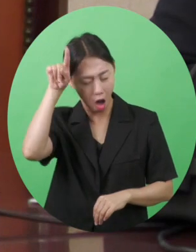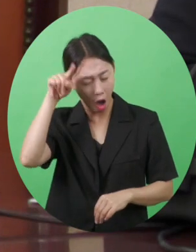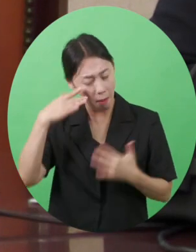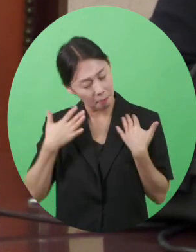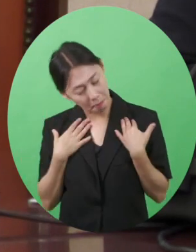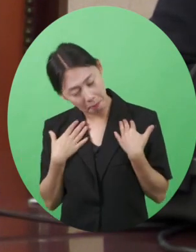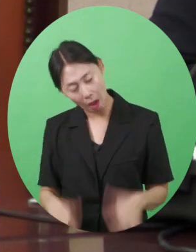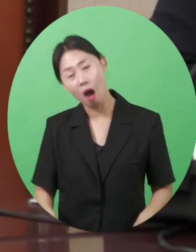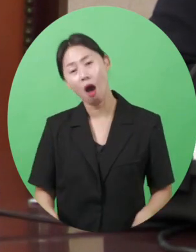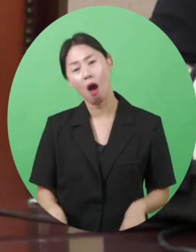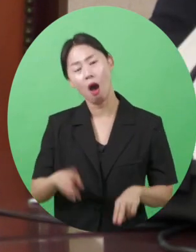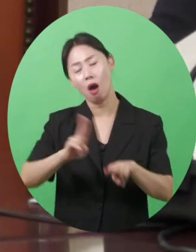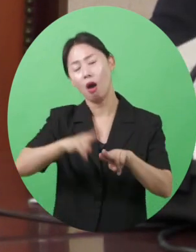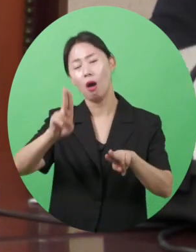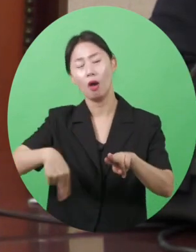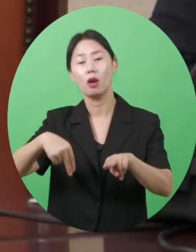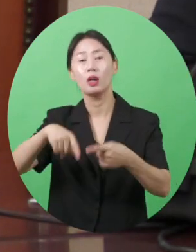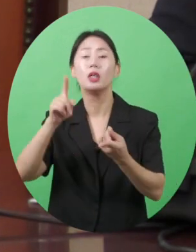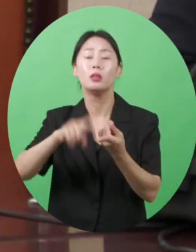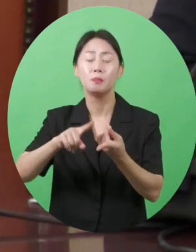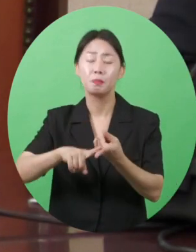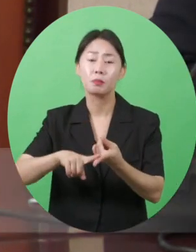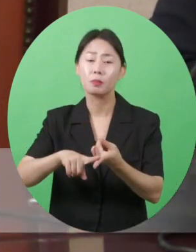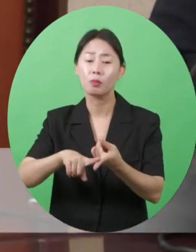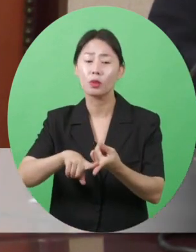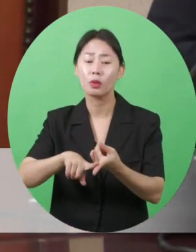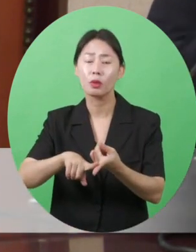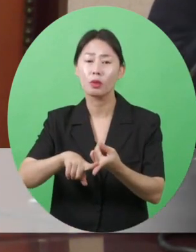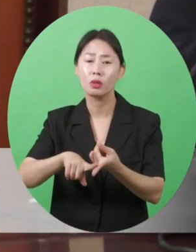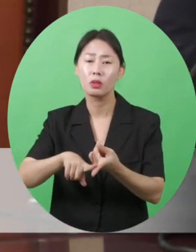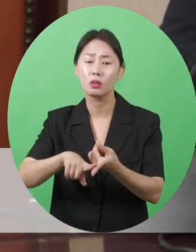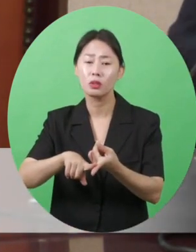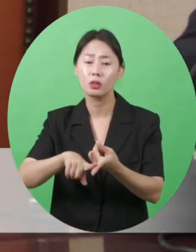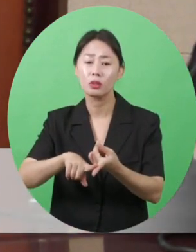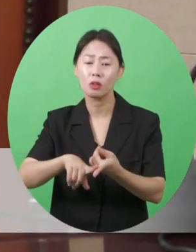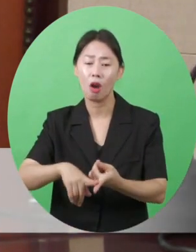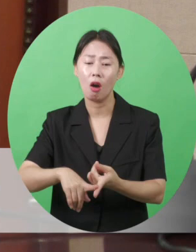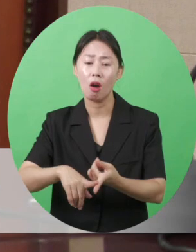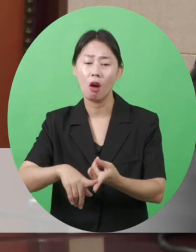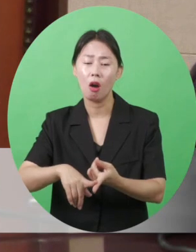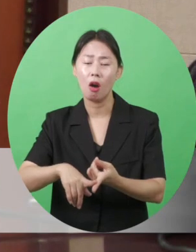대한 문제 제기도 김미경 의원님께서 해주셨습니다. 그래서 그런 부분에 대해서도